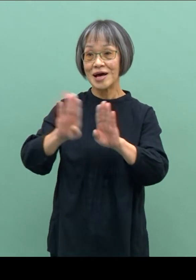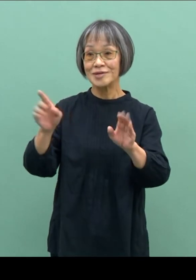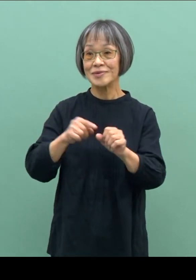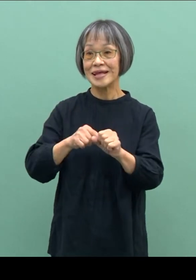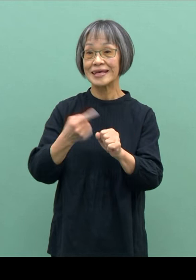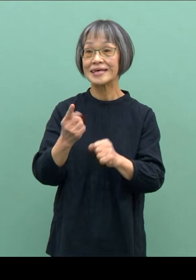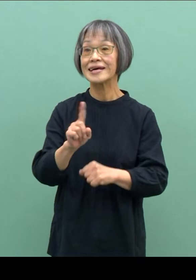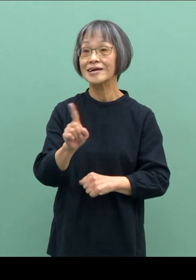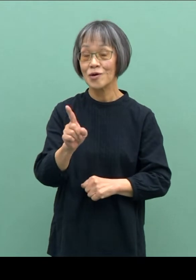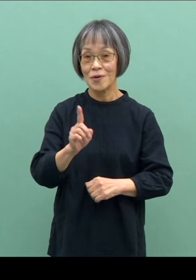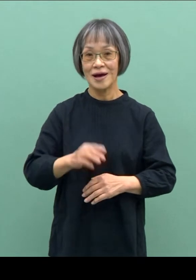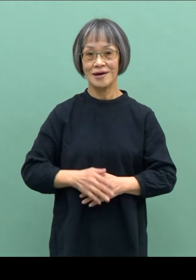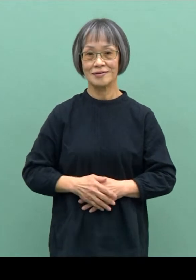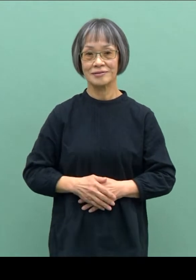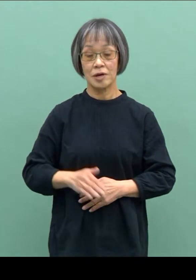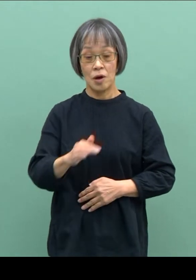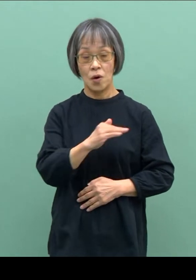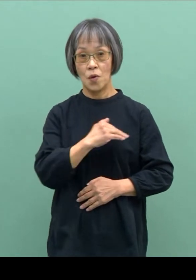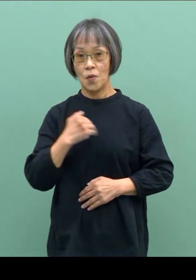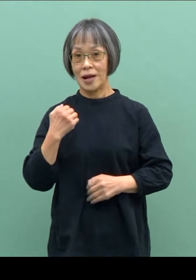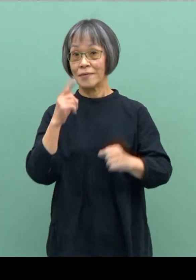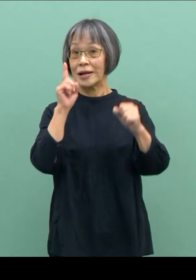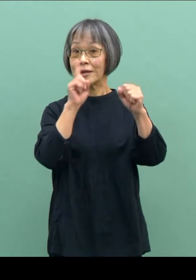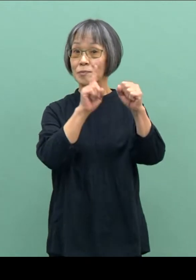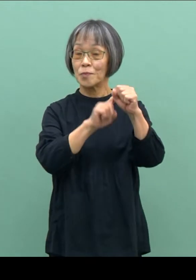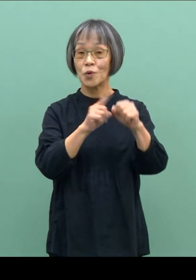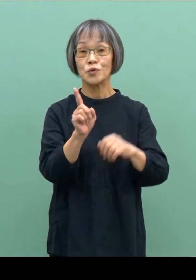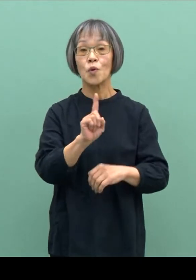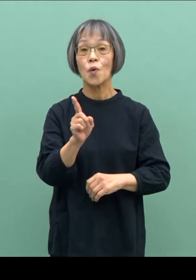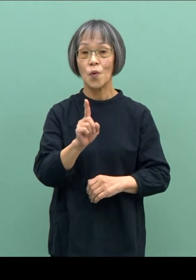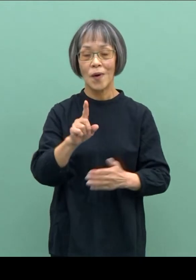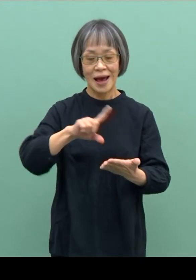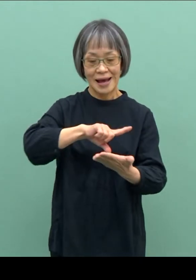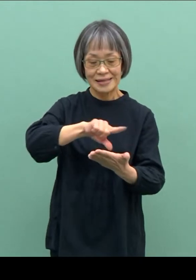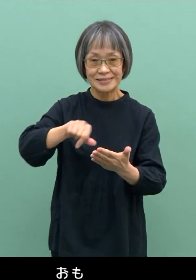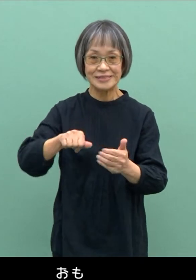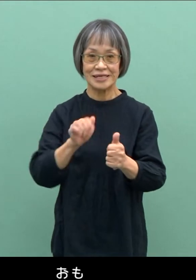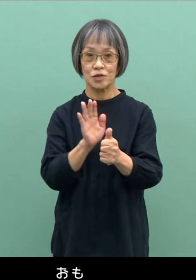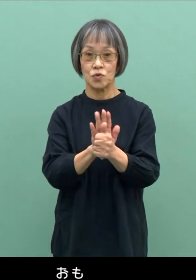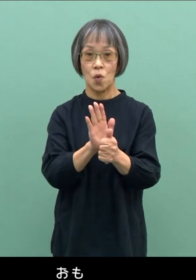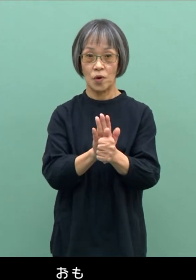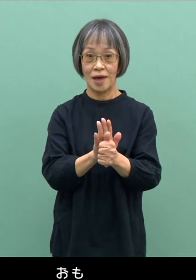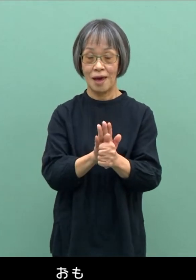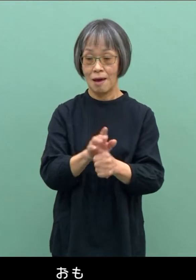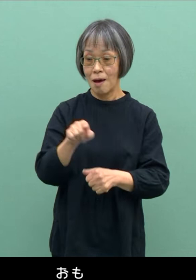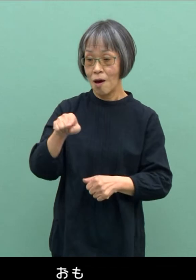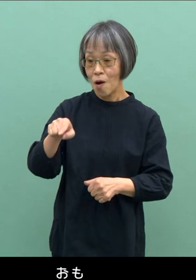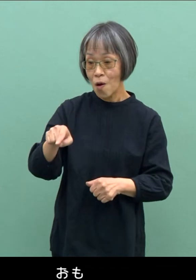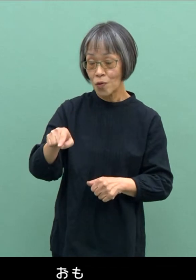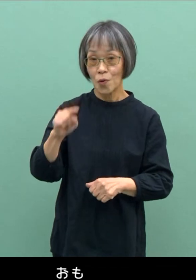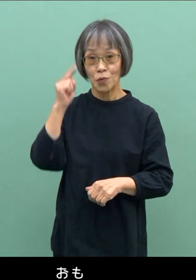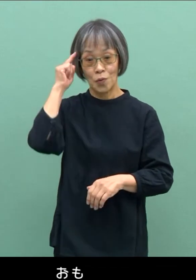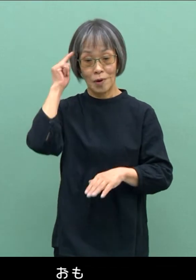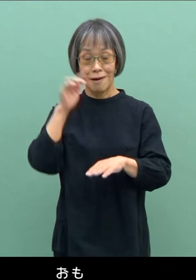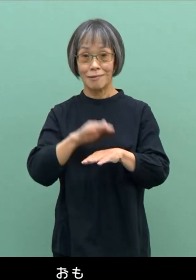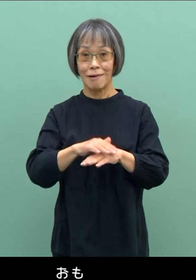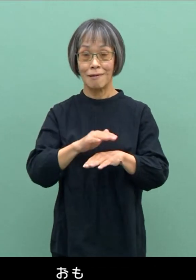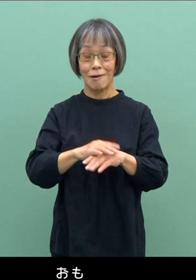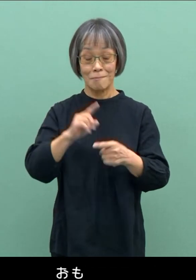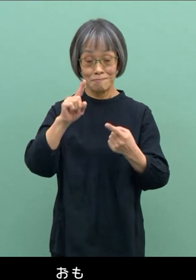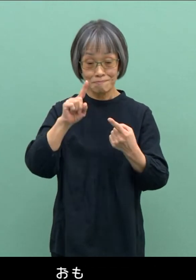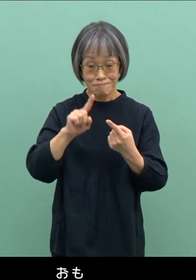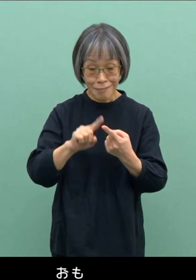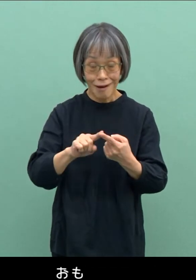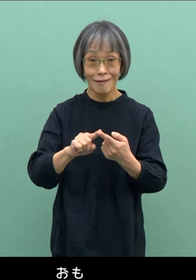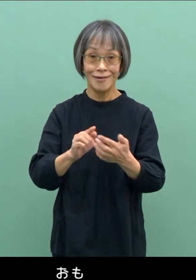っかけを教えてください。 悠久会が掲げるビジョンに地域貢献等がございまして、 SDGs の世界観